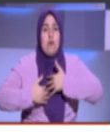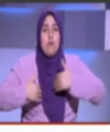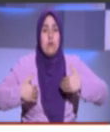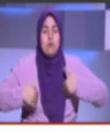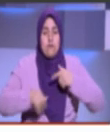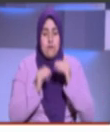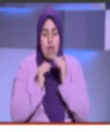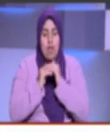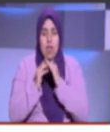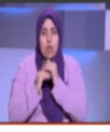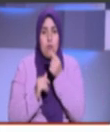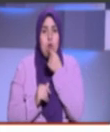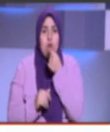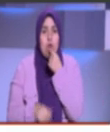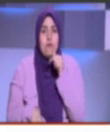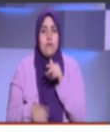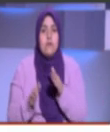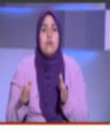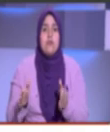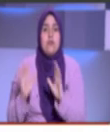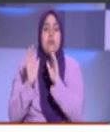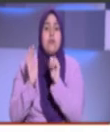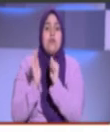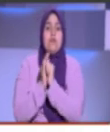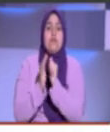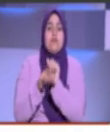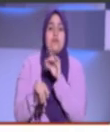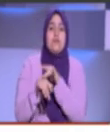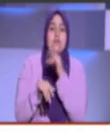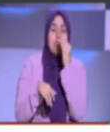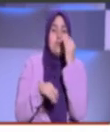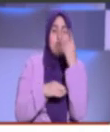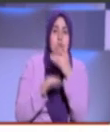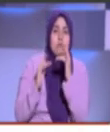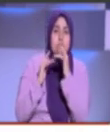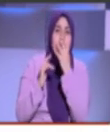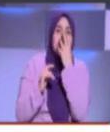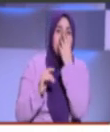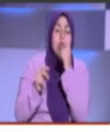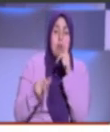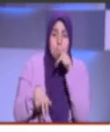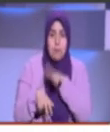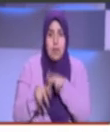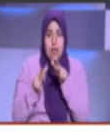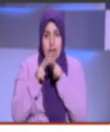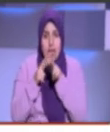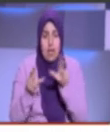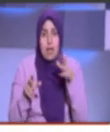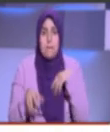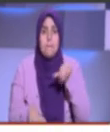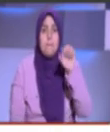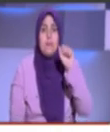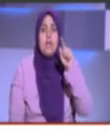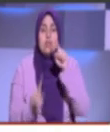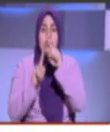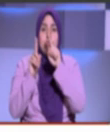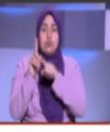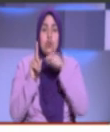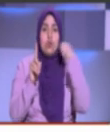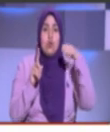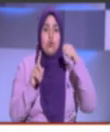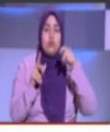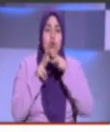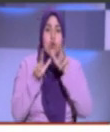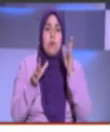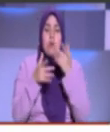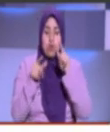القليلة في جناح منفصل عن العناية الفائقة، ليعلن مجلس الوزراء اليوم إلى